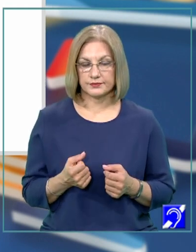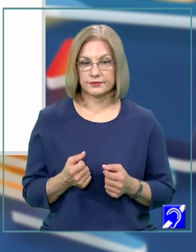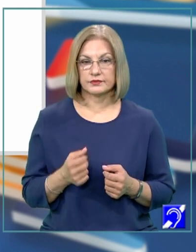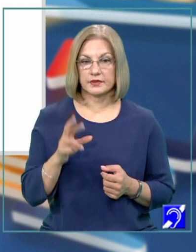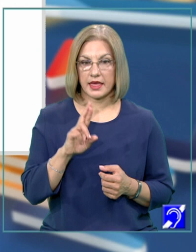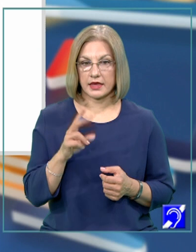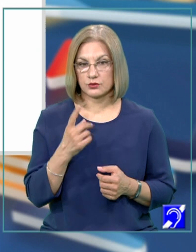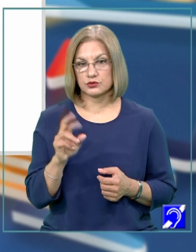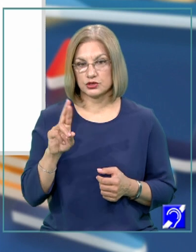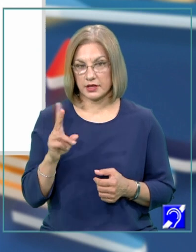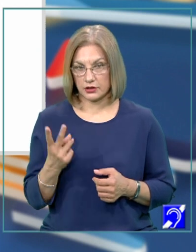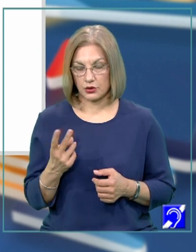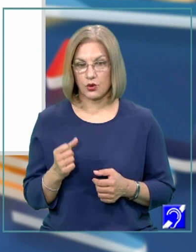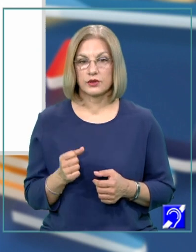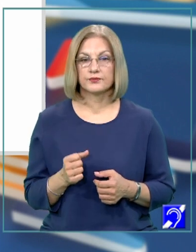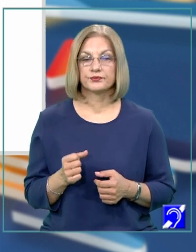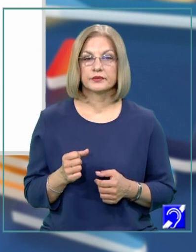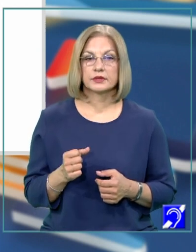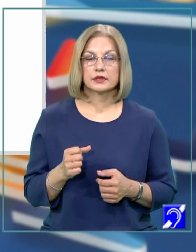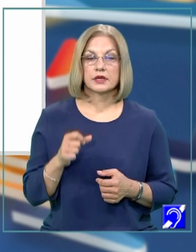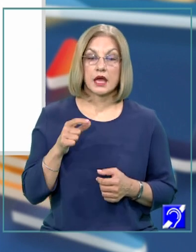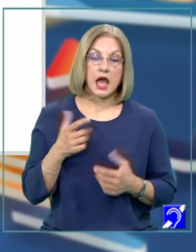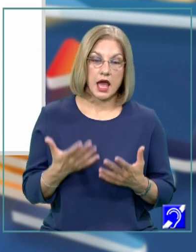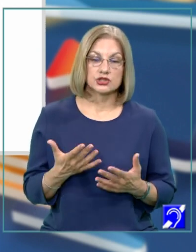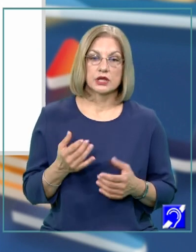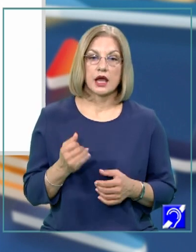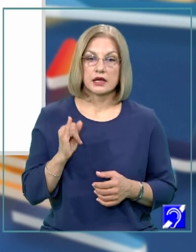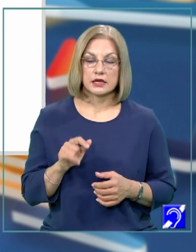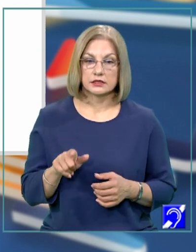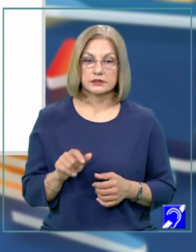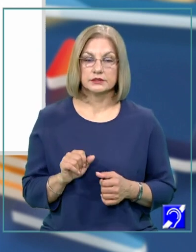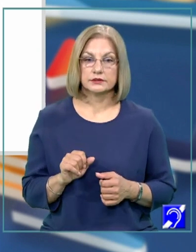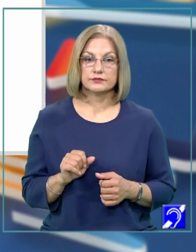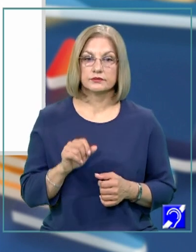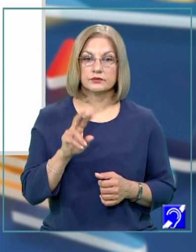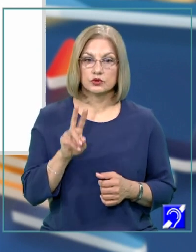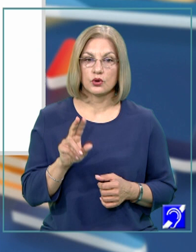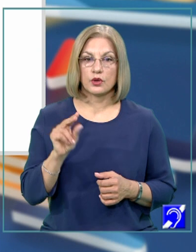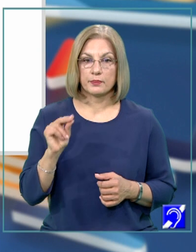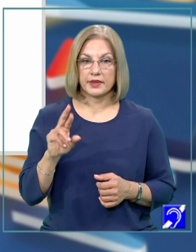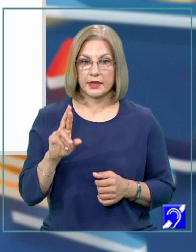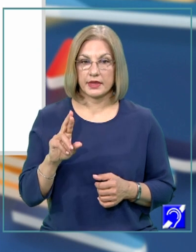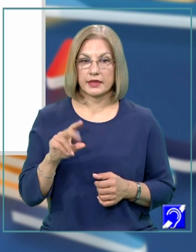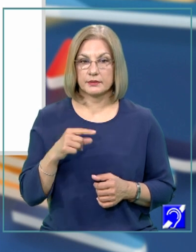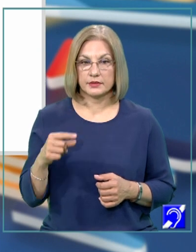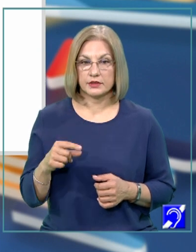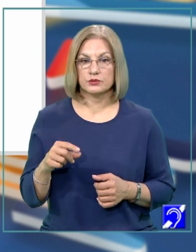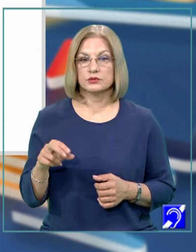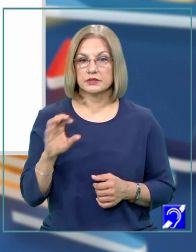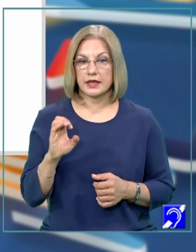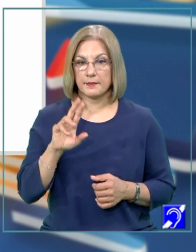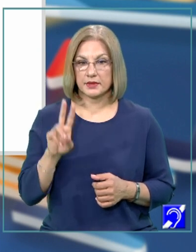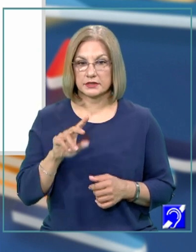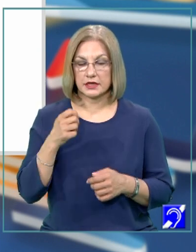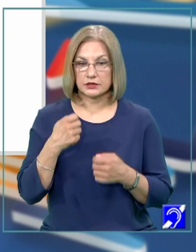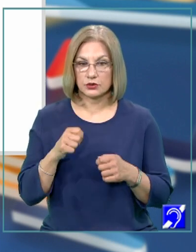R1 și aer doi astfel încât 2 pe urme nu e pătrat totul la pătrat